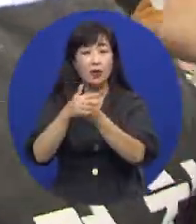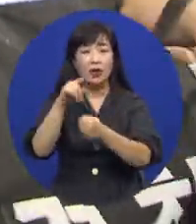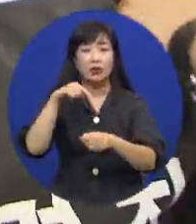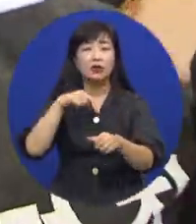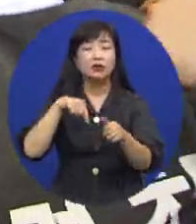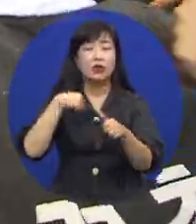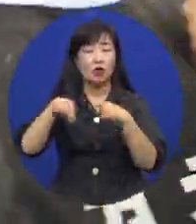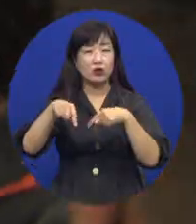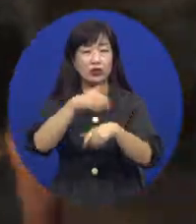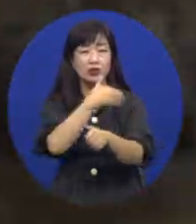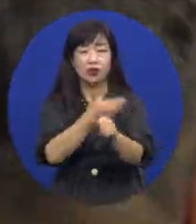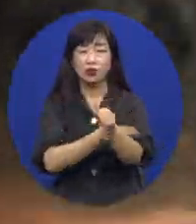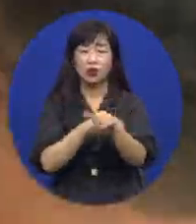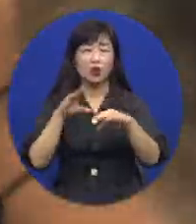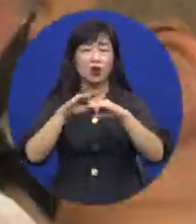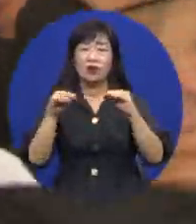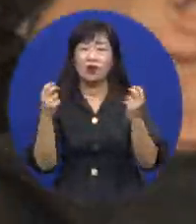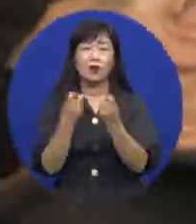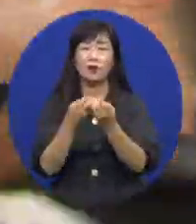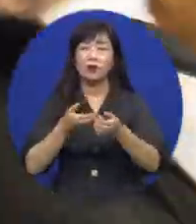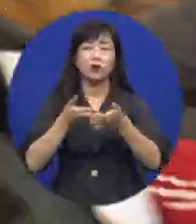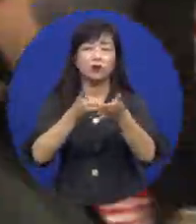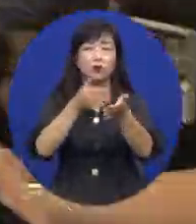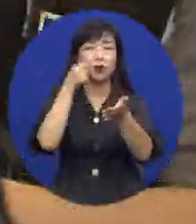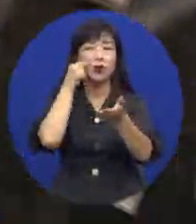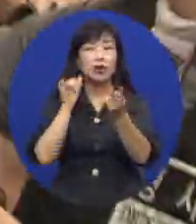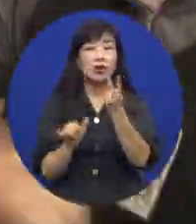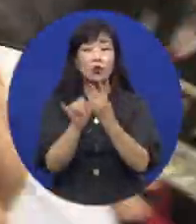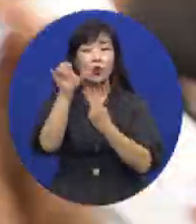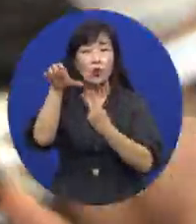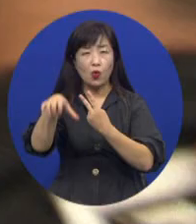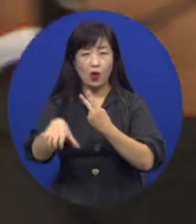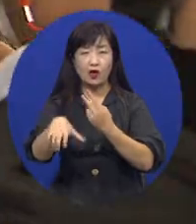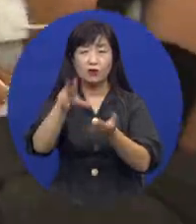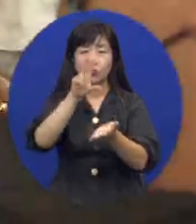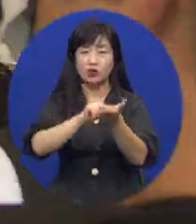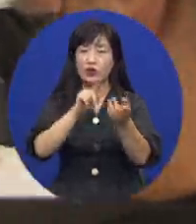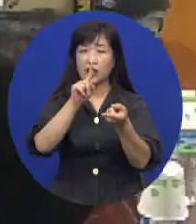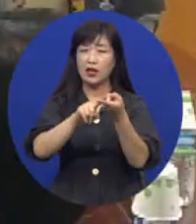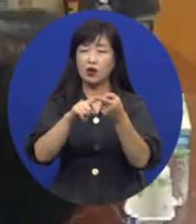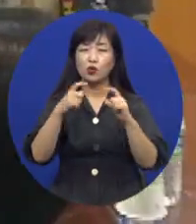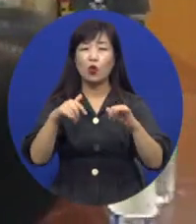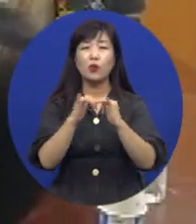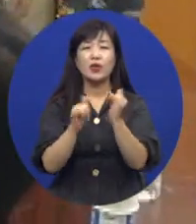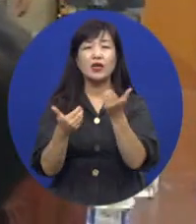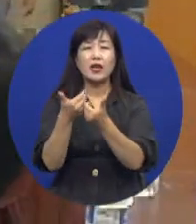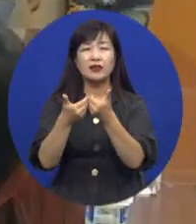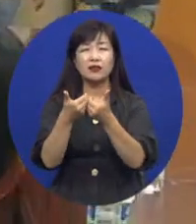정치권도 해법을 제시하지 못하면서 제2공항을 둘러싼 도민